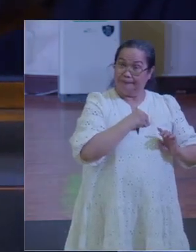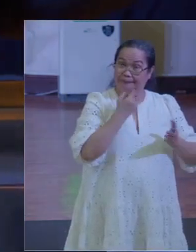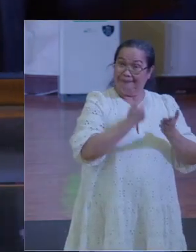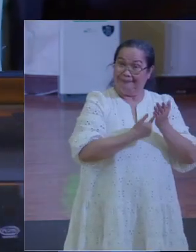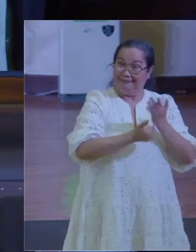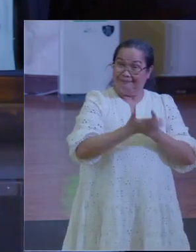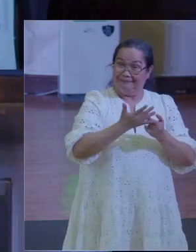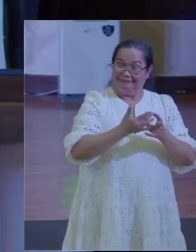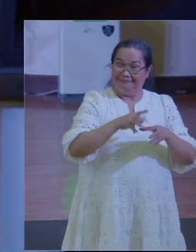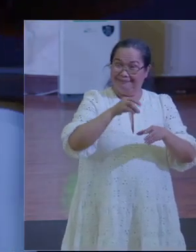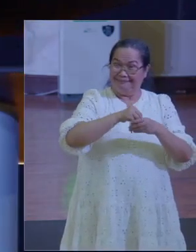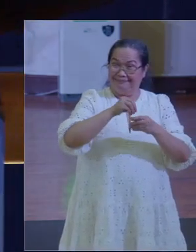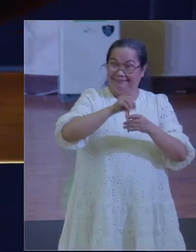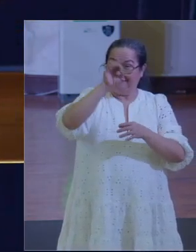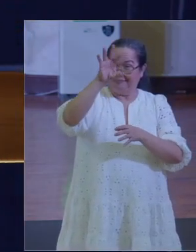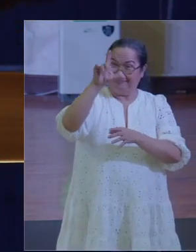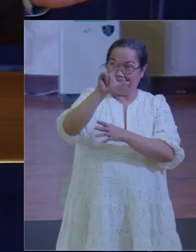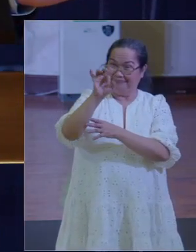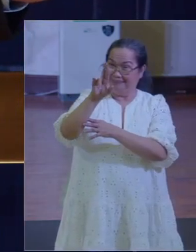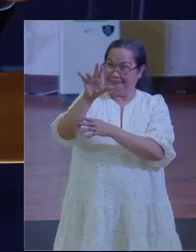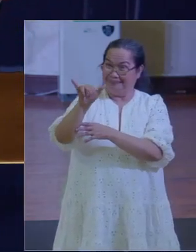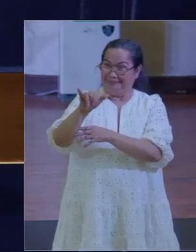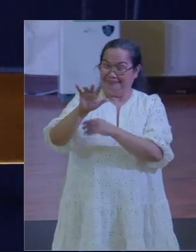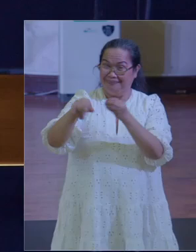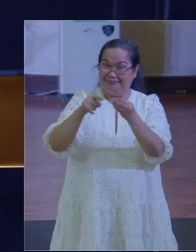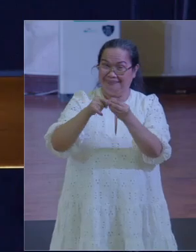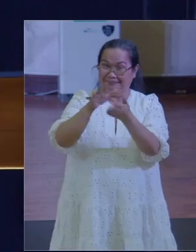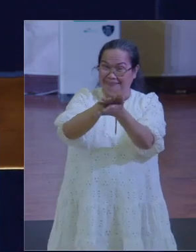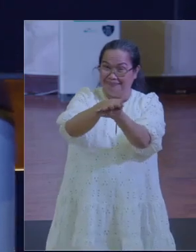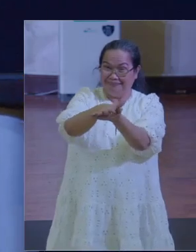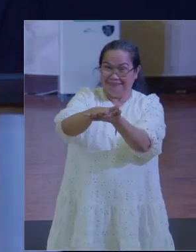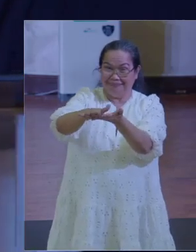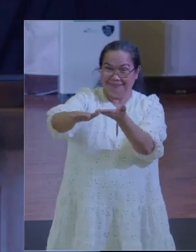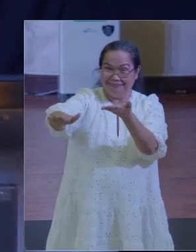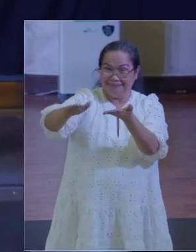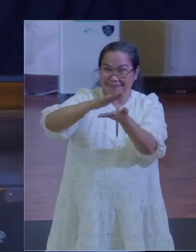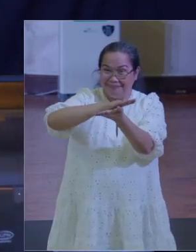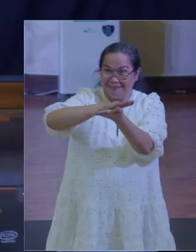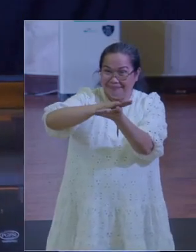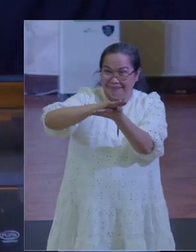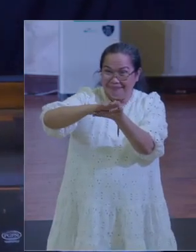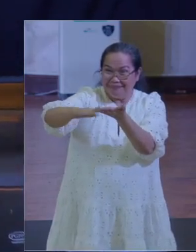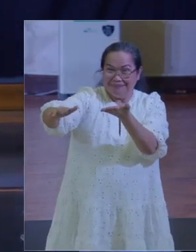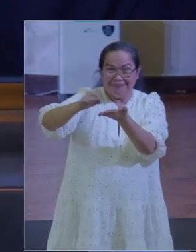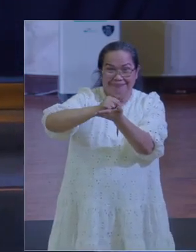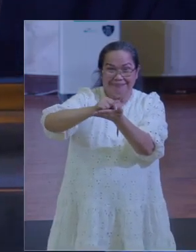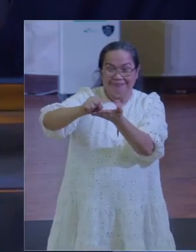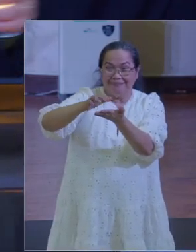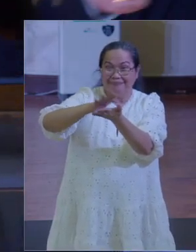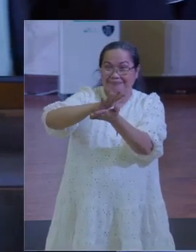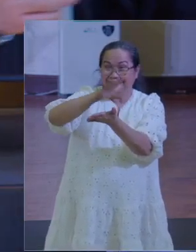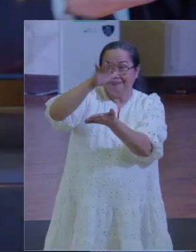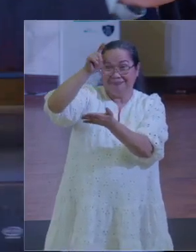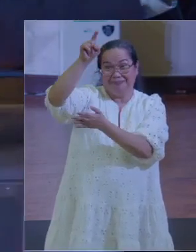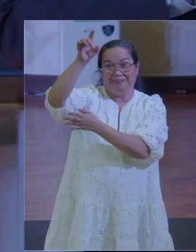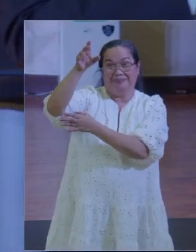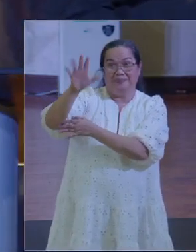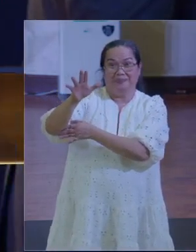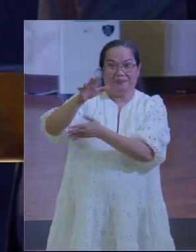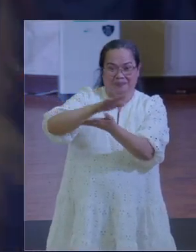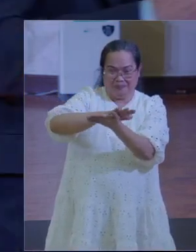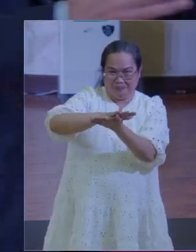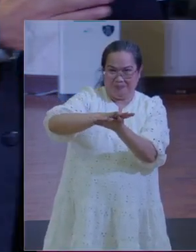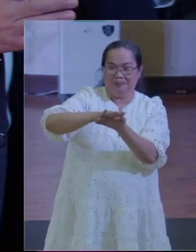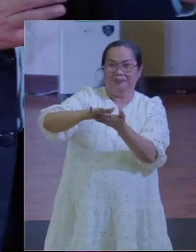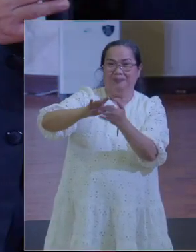sa sinama ni Pastor Larry about justification, sanctification, and glorification? Ang justification po, dito